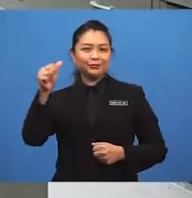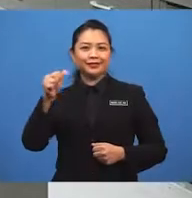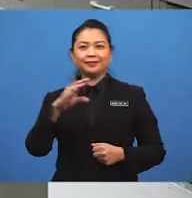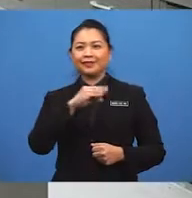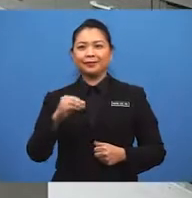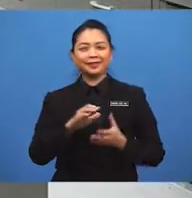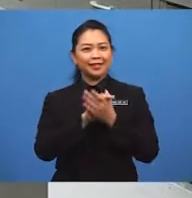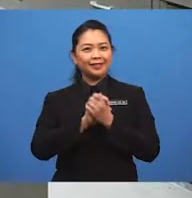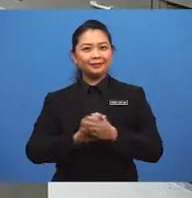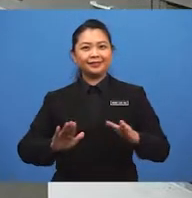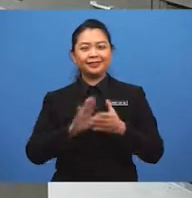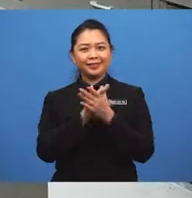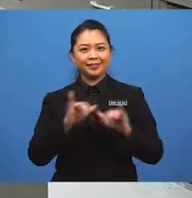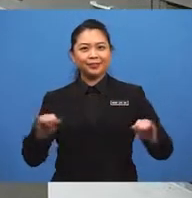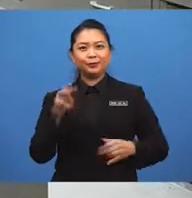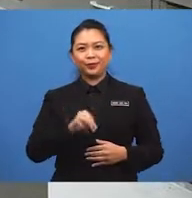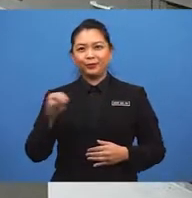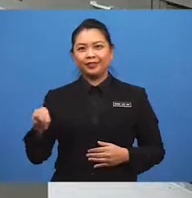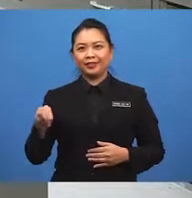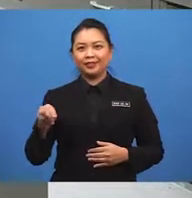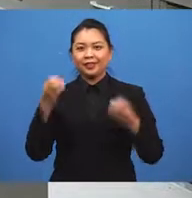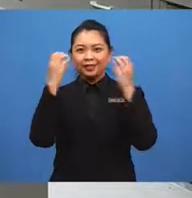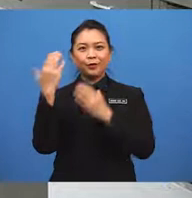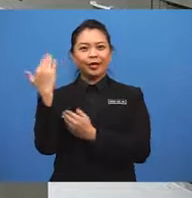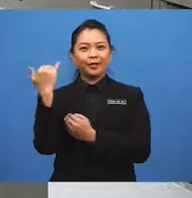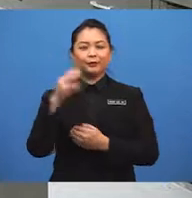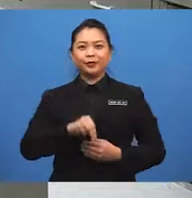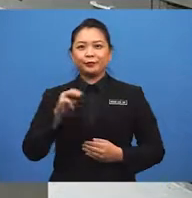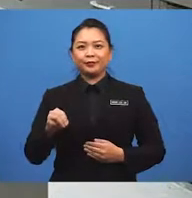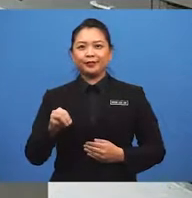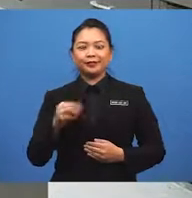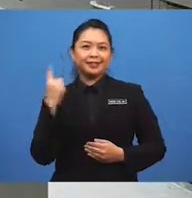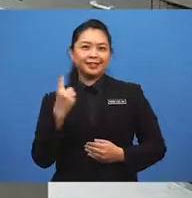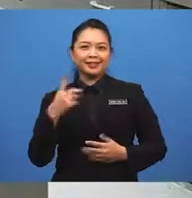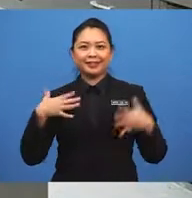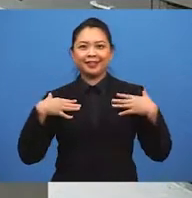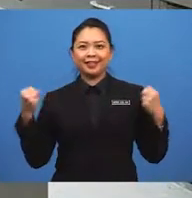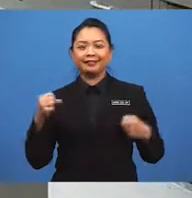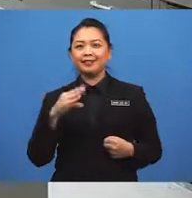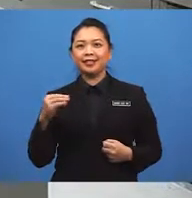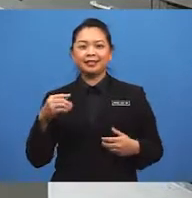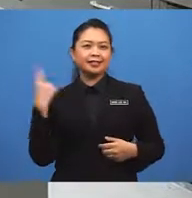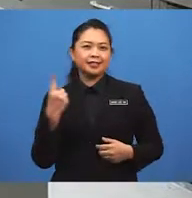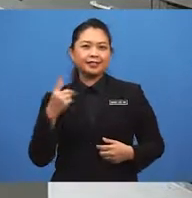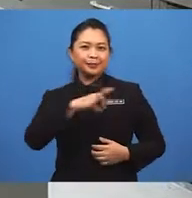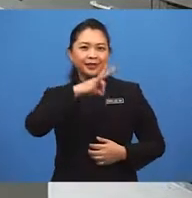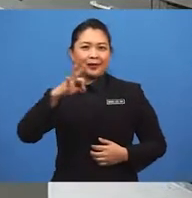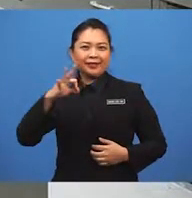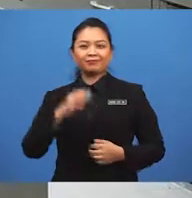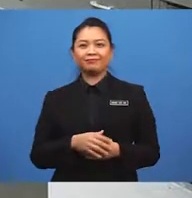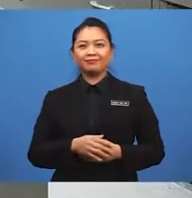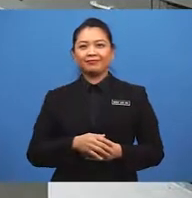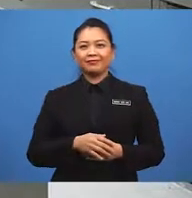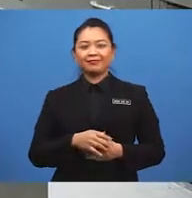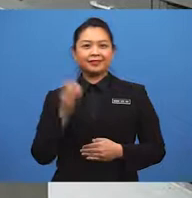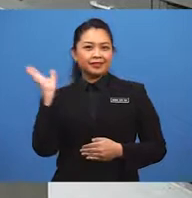Assalamualaikum dan salam sejahtera murid-murid. Cikgu harap murid-murid sentiasa sihat dan sentiasa bersemangat.